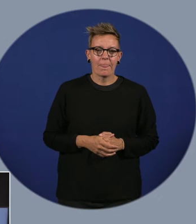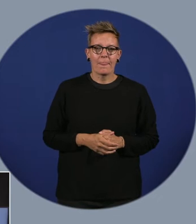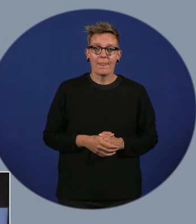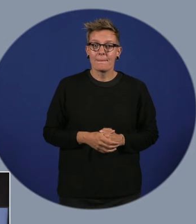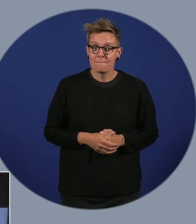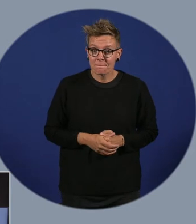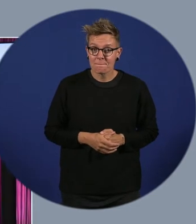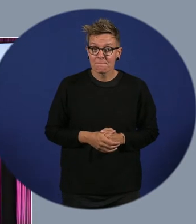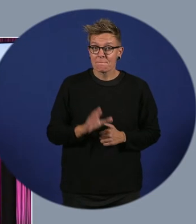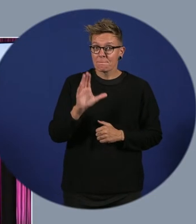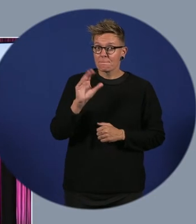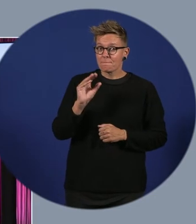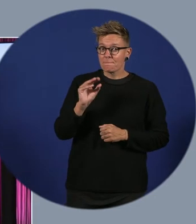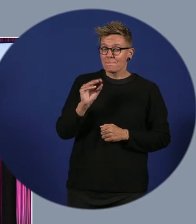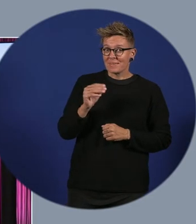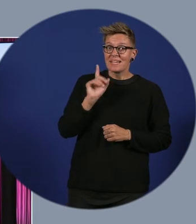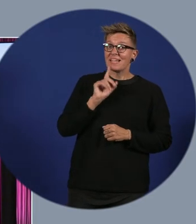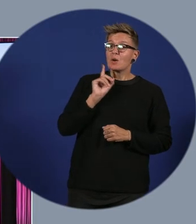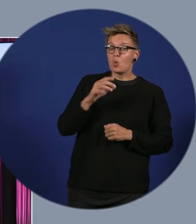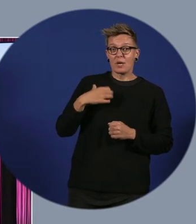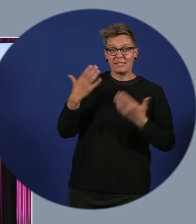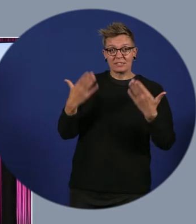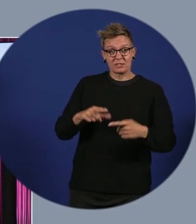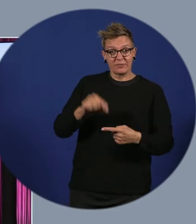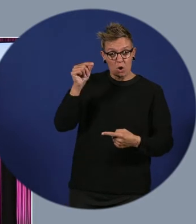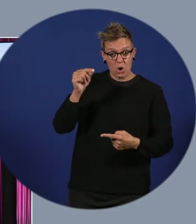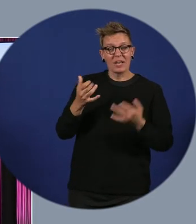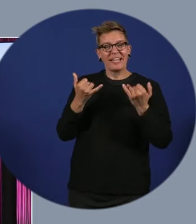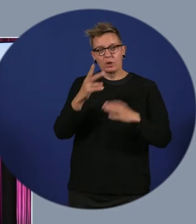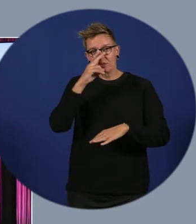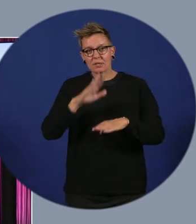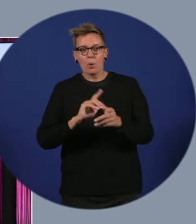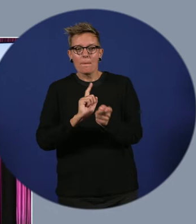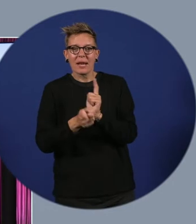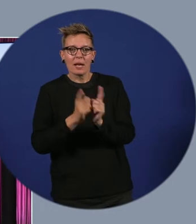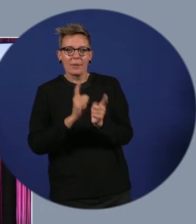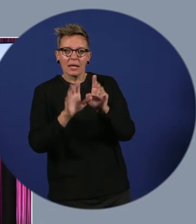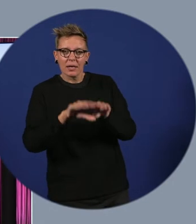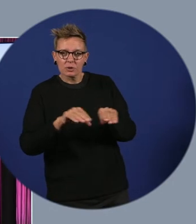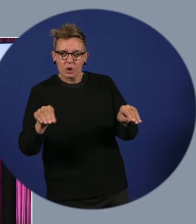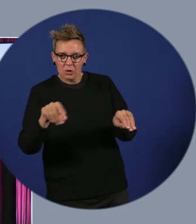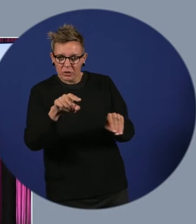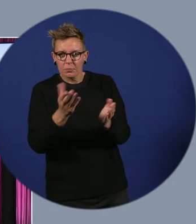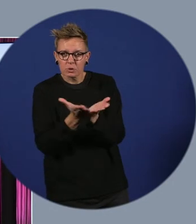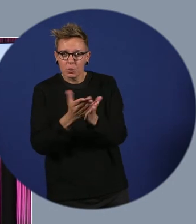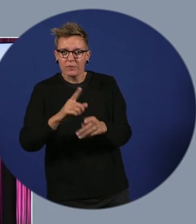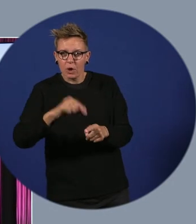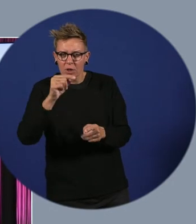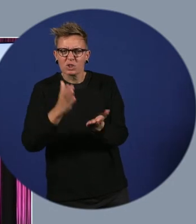var ju, men vi börjar här. Det var ju riksdagsval igår och idag går vi igenom de preliminära resultaten av Skolverket.